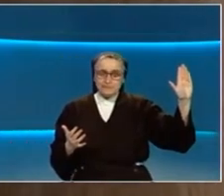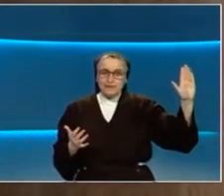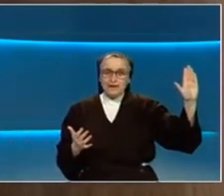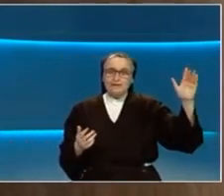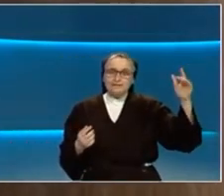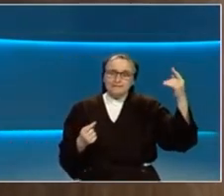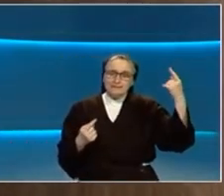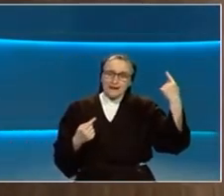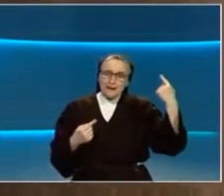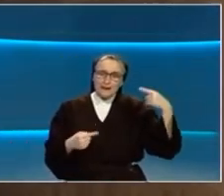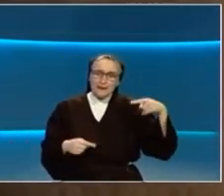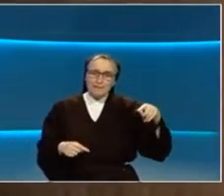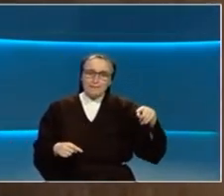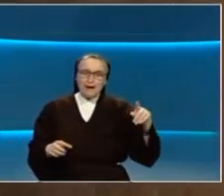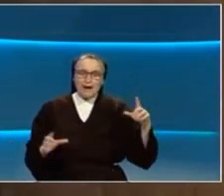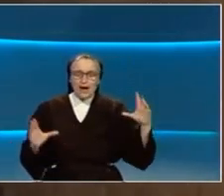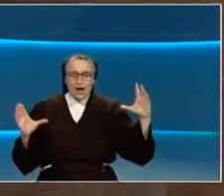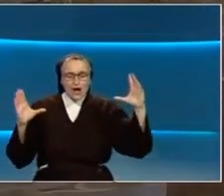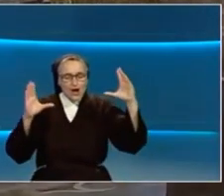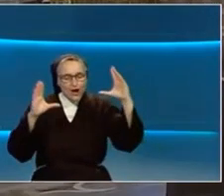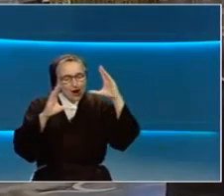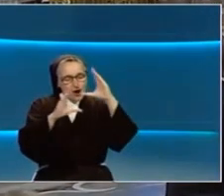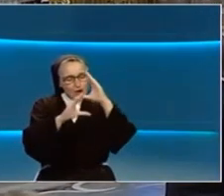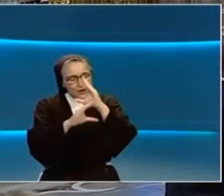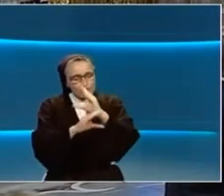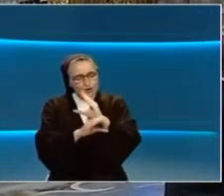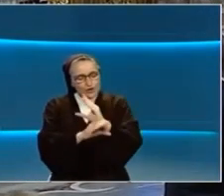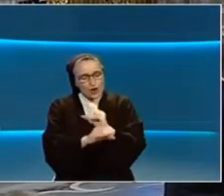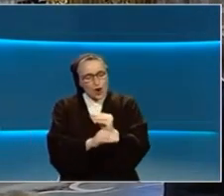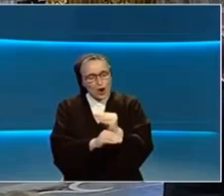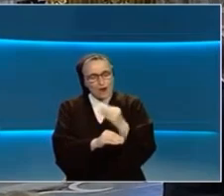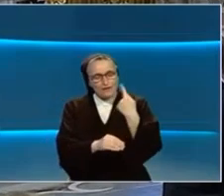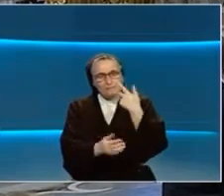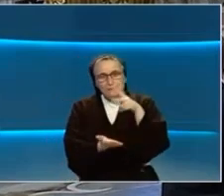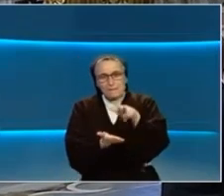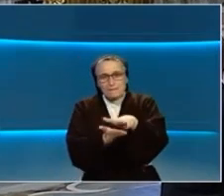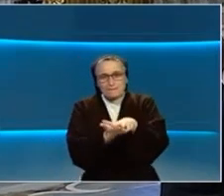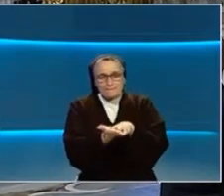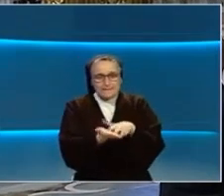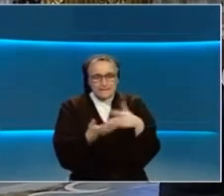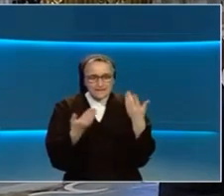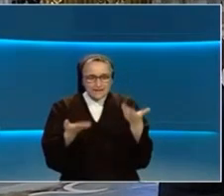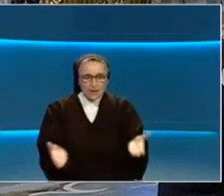meis. Huius igitur sanctificatio